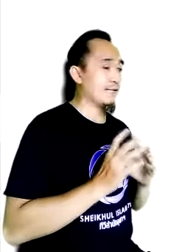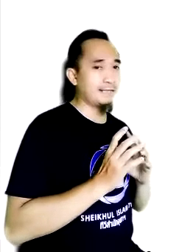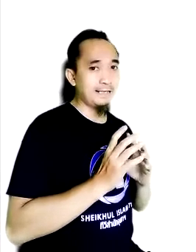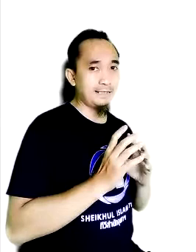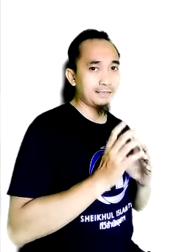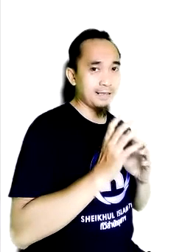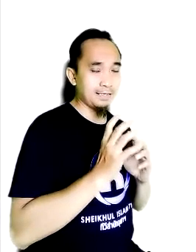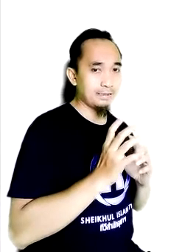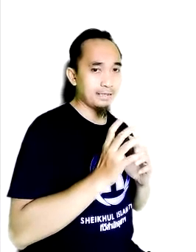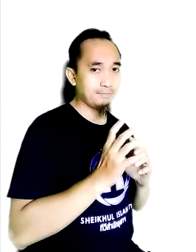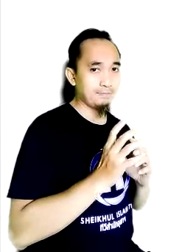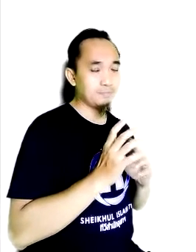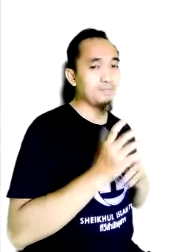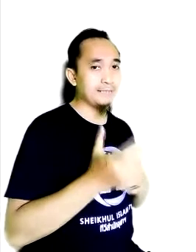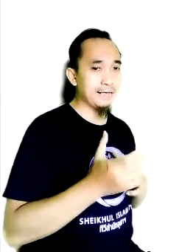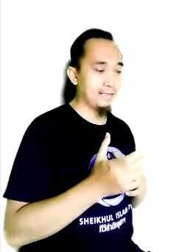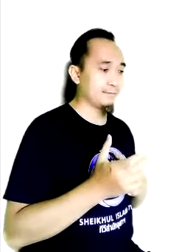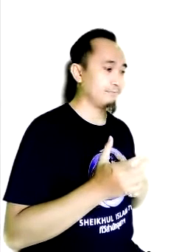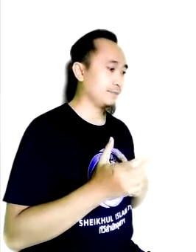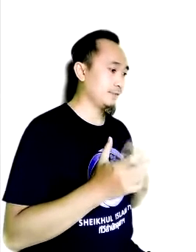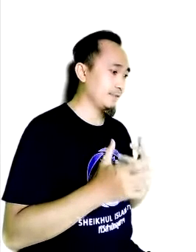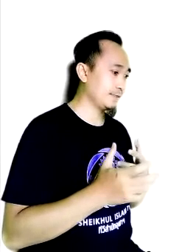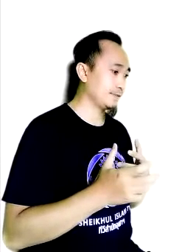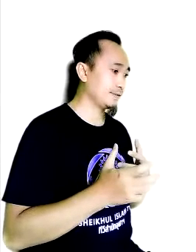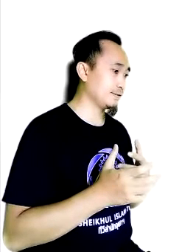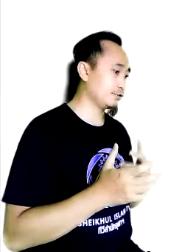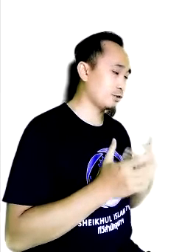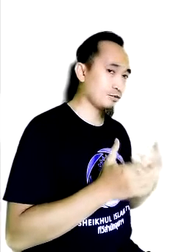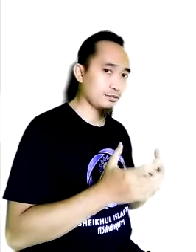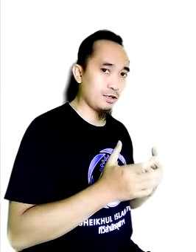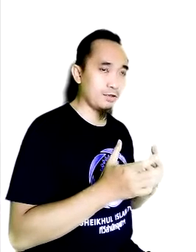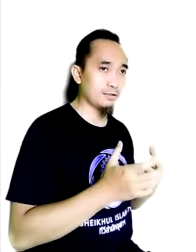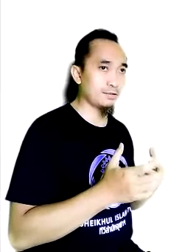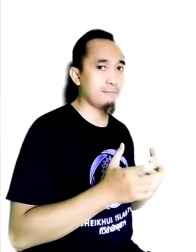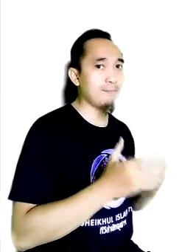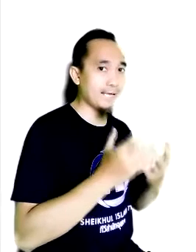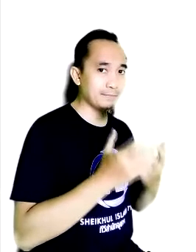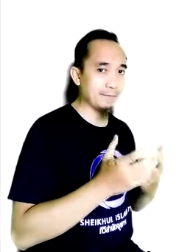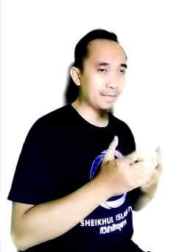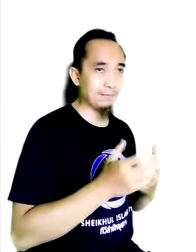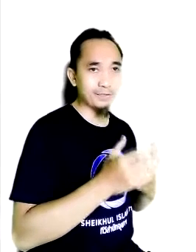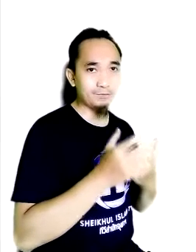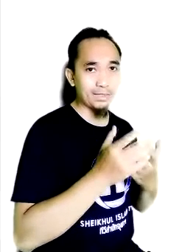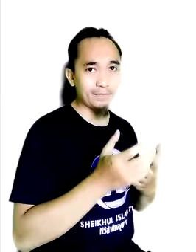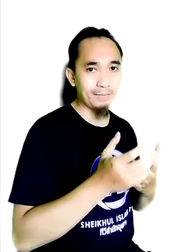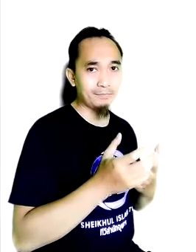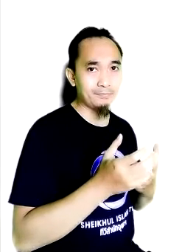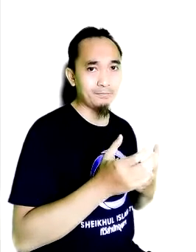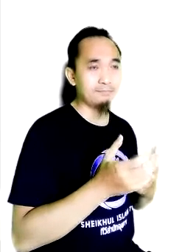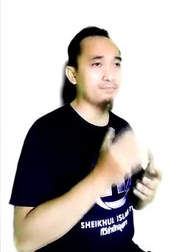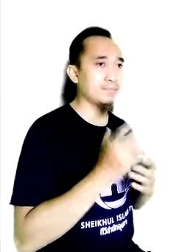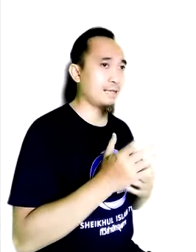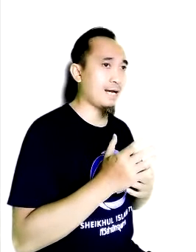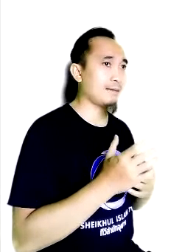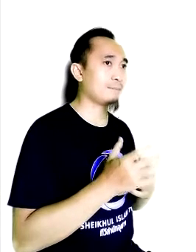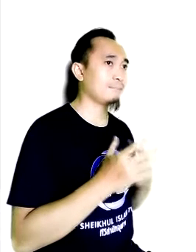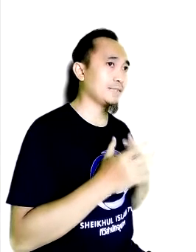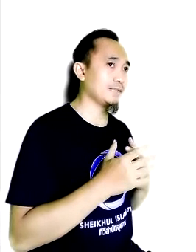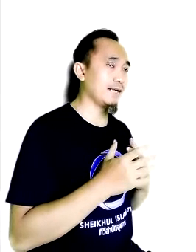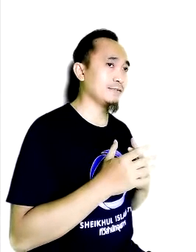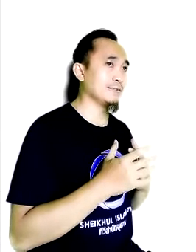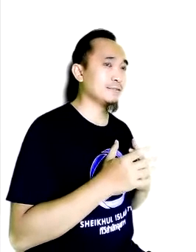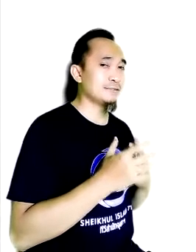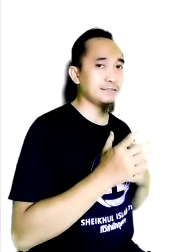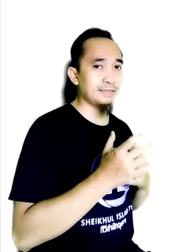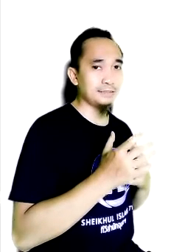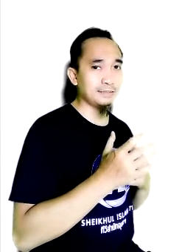Pengaruh gaya terhadap benda. Ini contoh mind map. Apa itu mind map? Peta